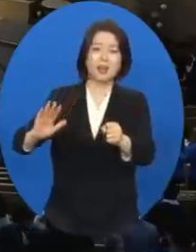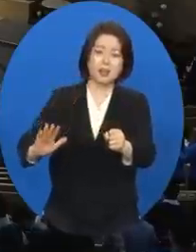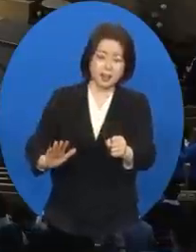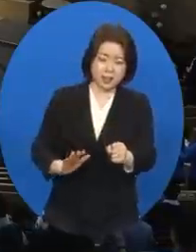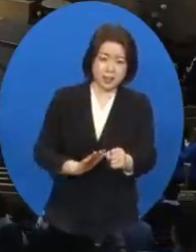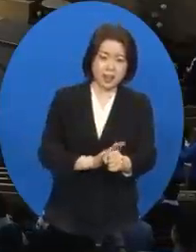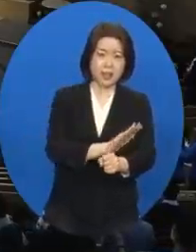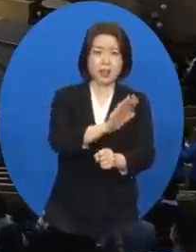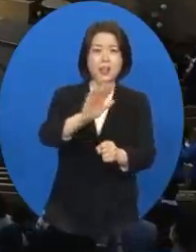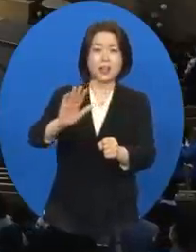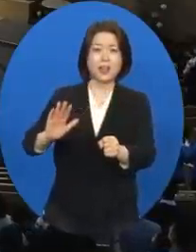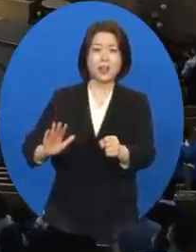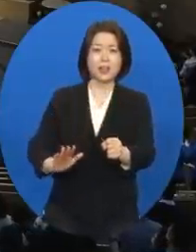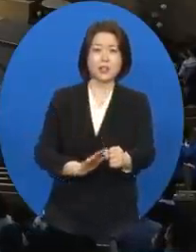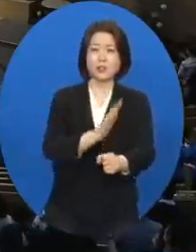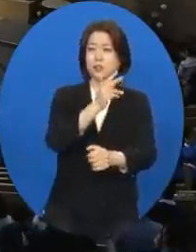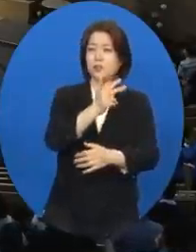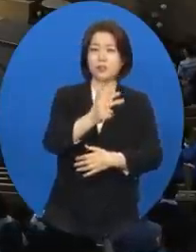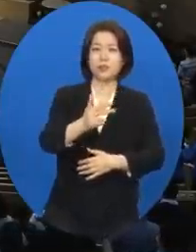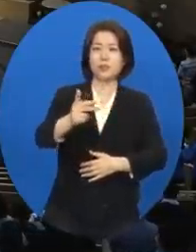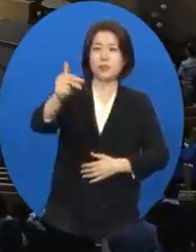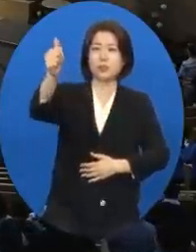my own